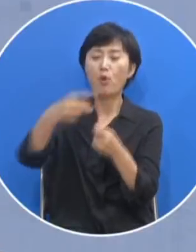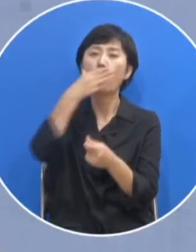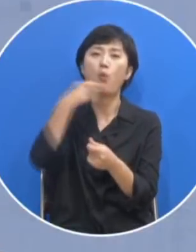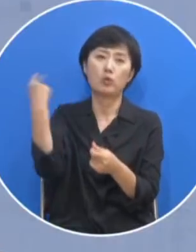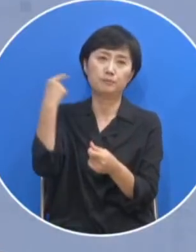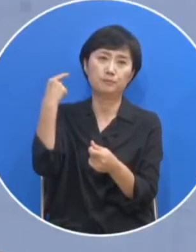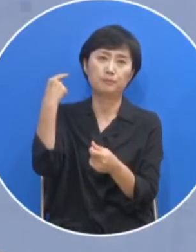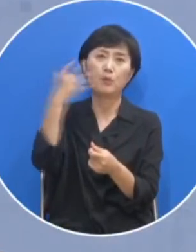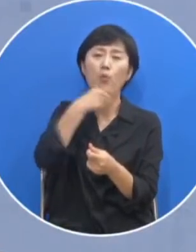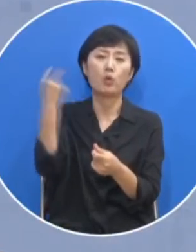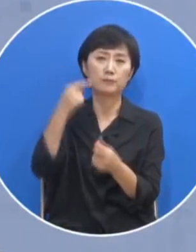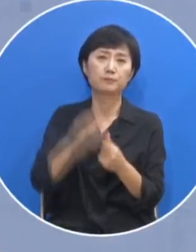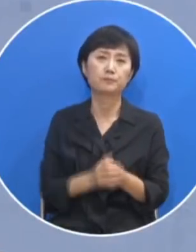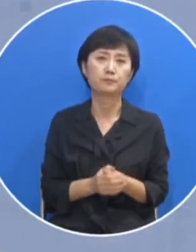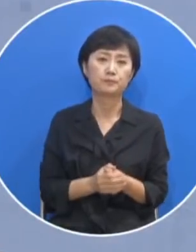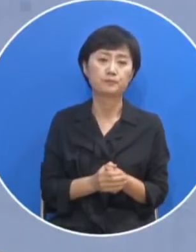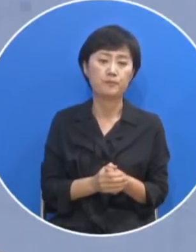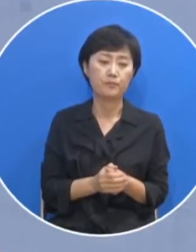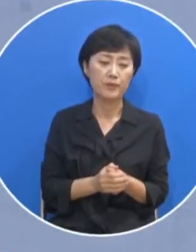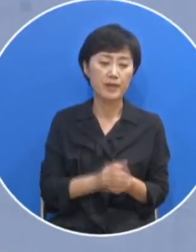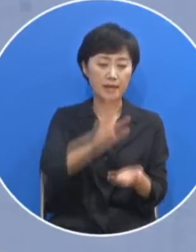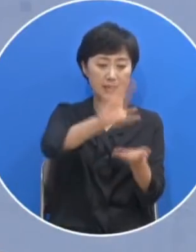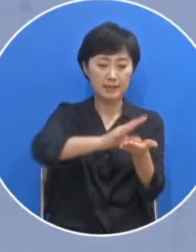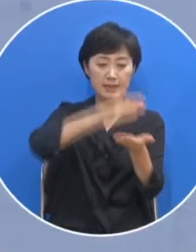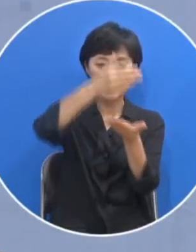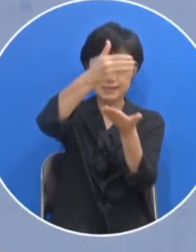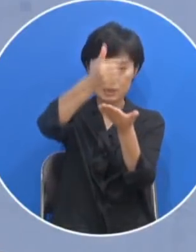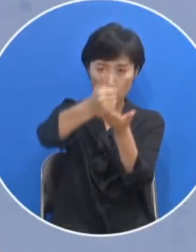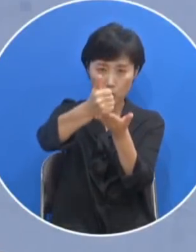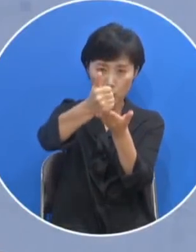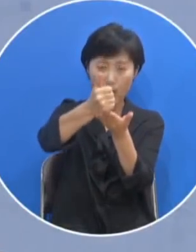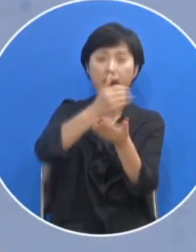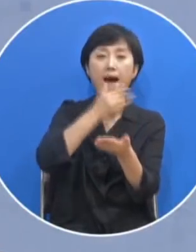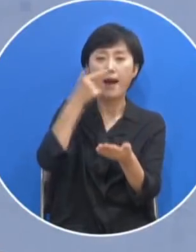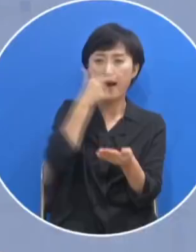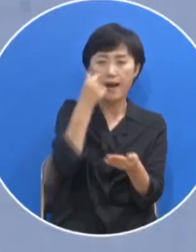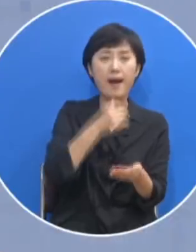버린 그리스도 복음 하니까 위치와 and how